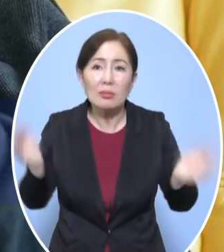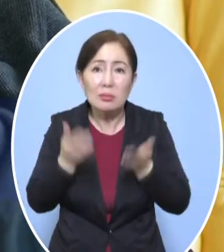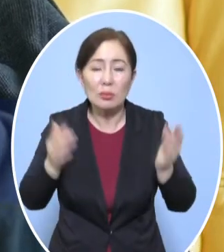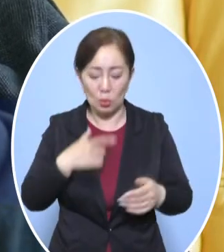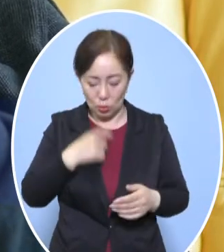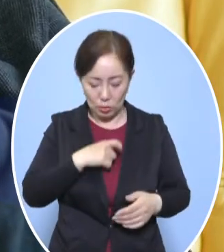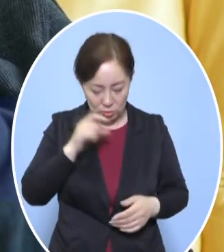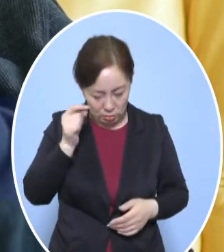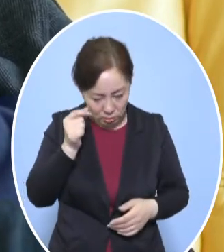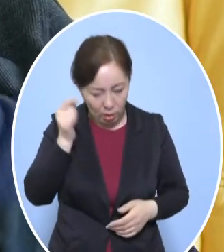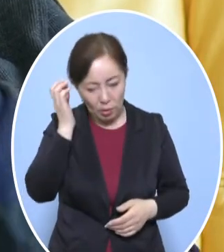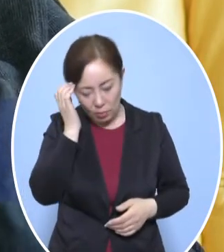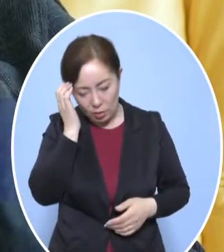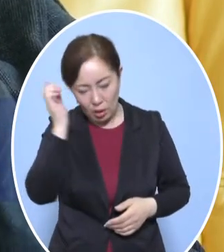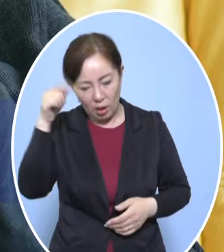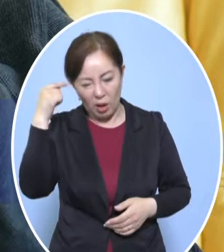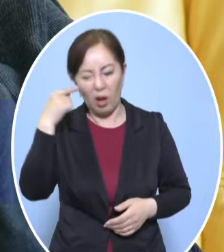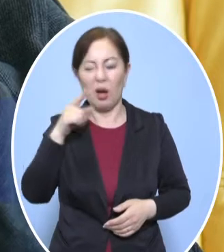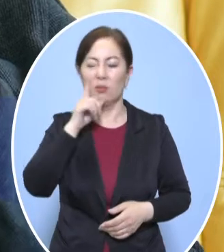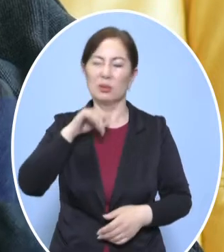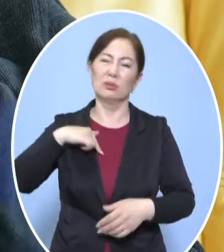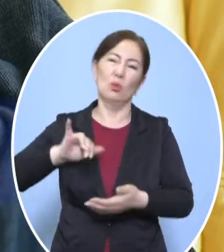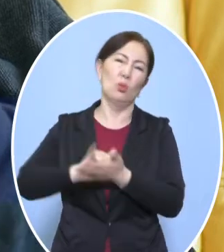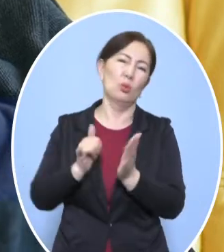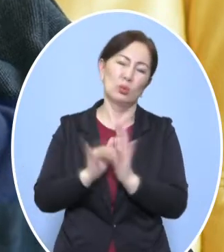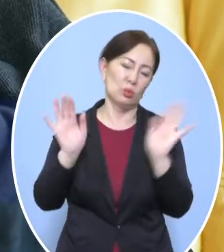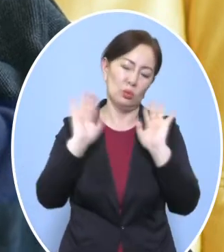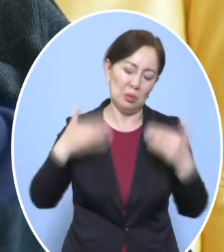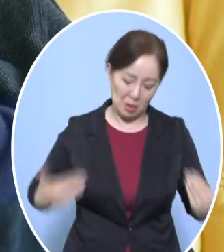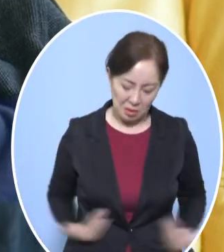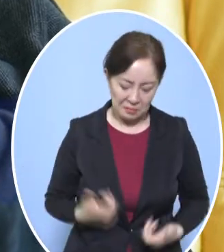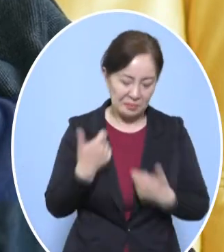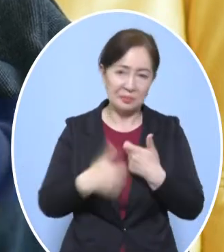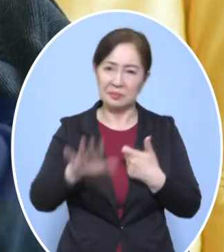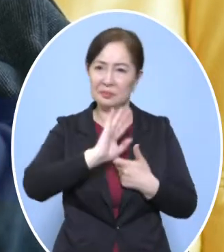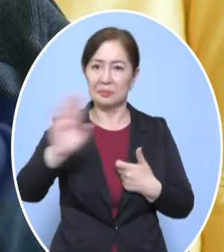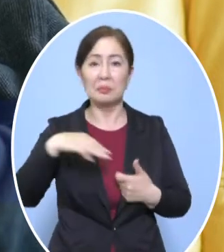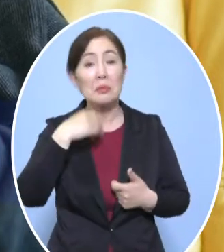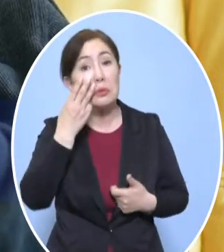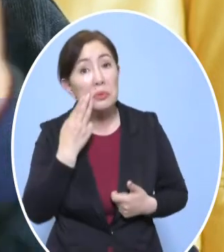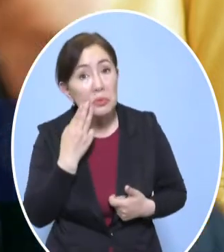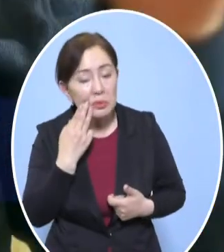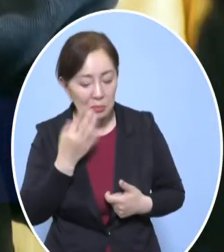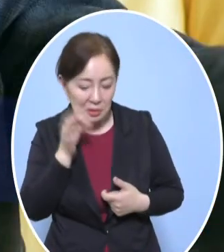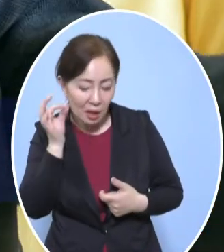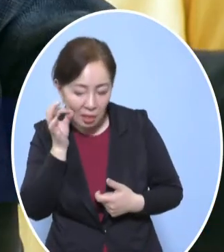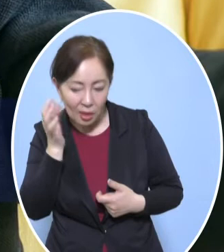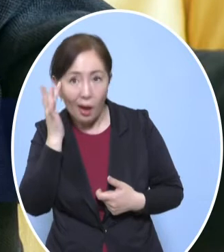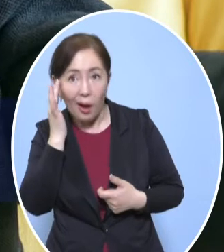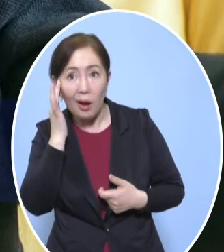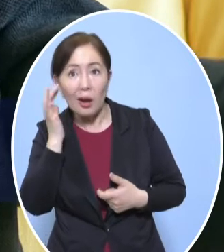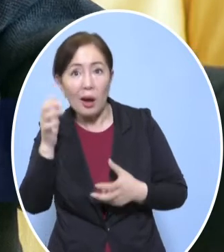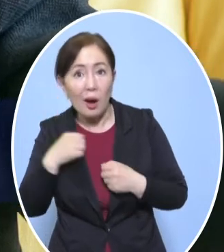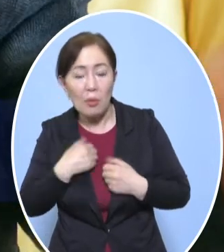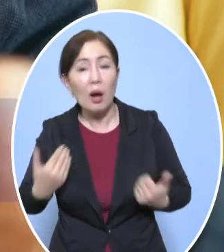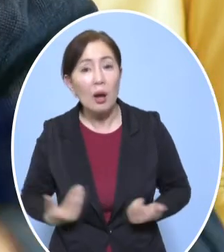хоёр аргаар хүн жаахан бодвол энэ утгагүй юм байна. Ингиж амьдрч болохгүй юм байна. Би шунаад өнөөдөр